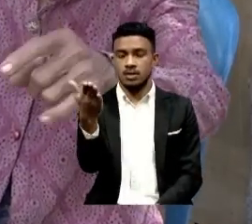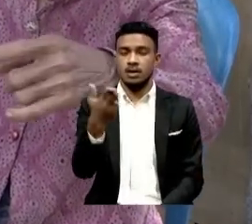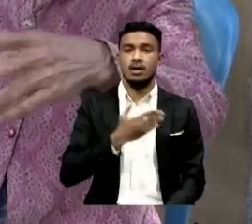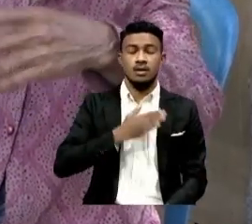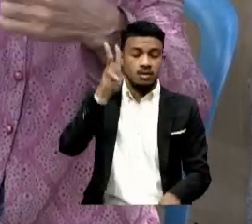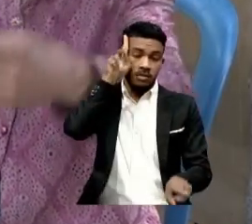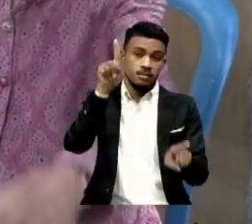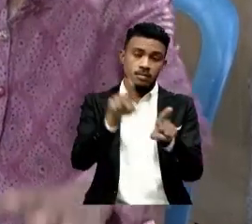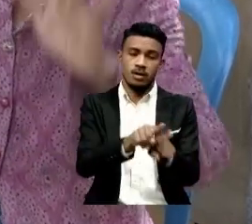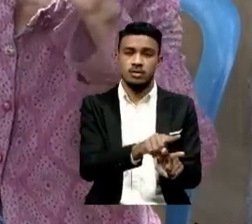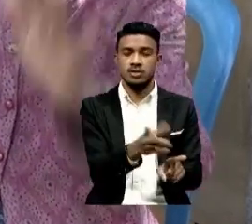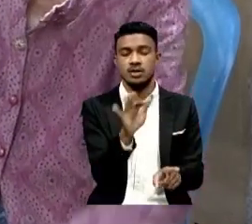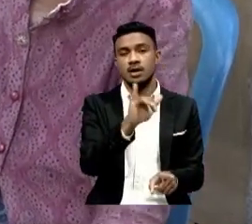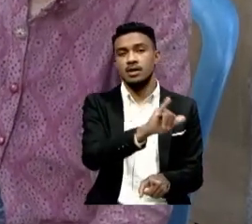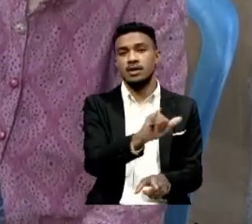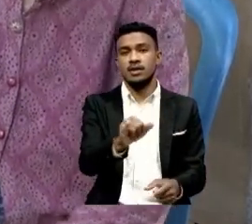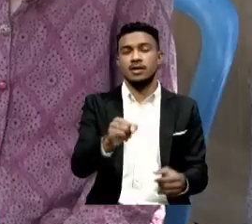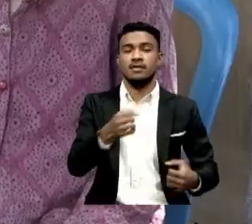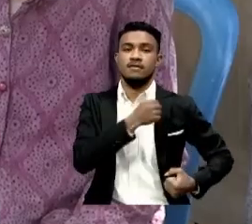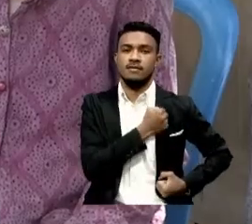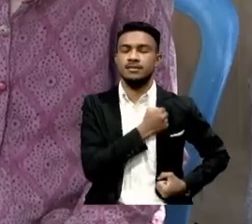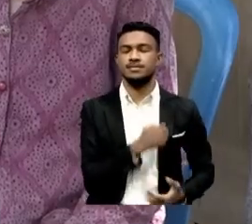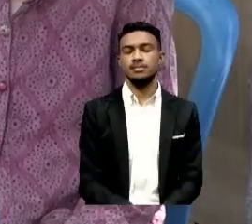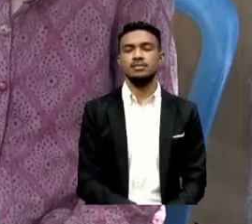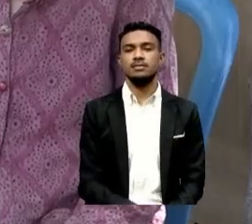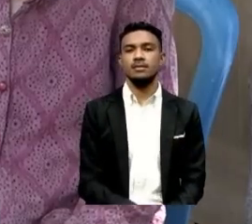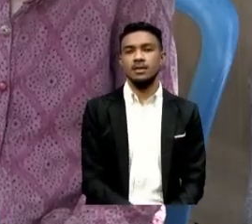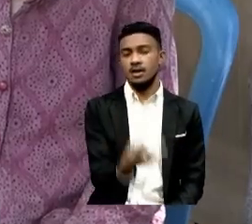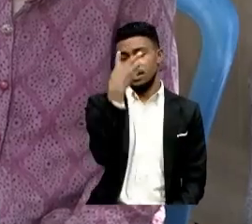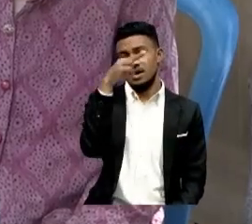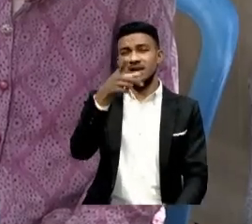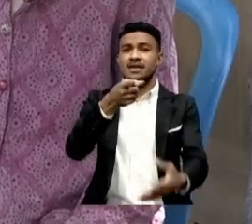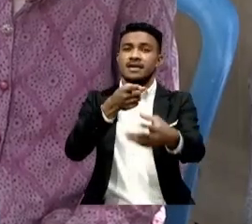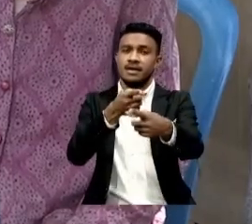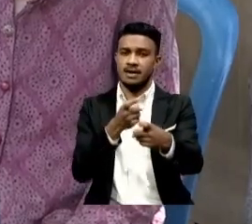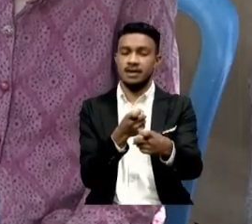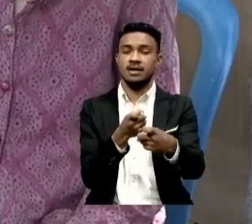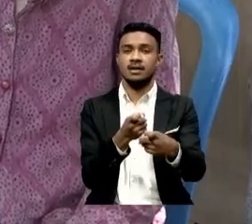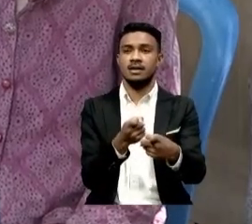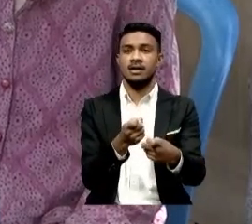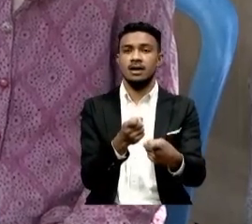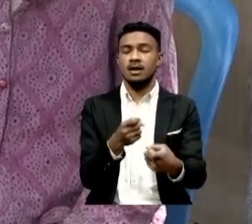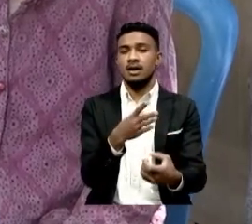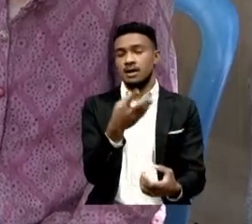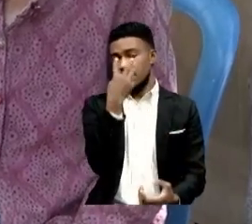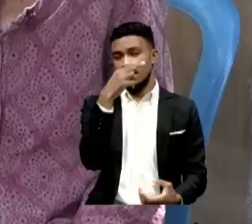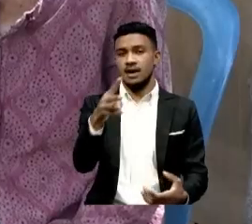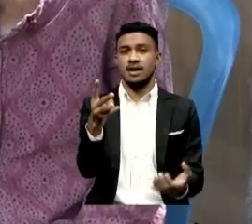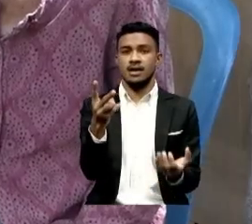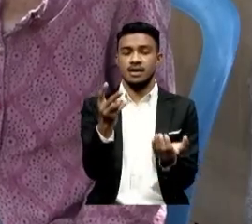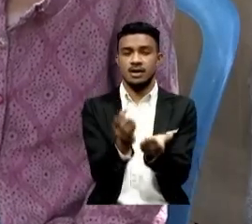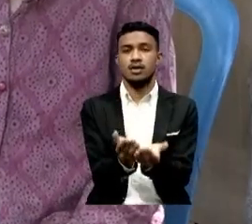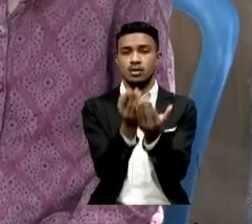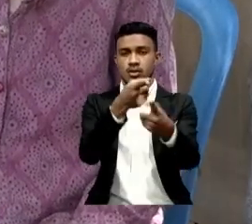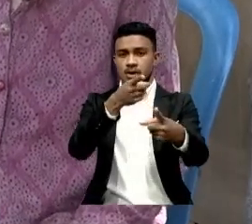virtuo, Antoni ne militan. Hare kilat ka, hare roni tiru mai, abiau ne rega